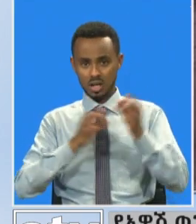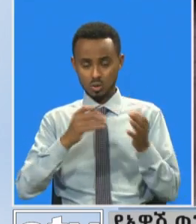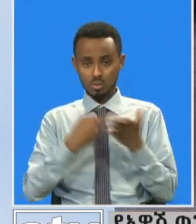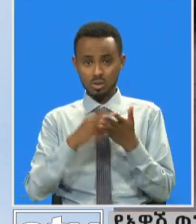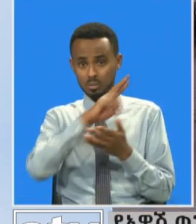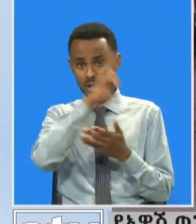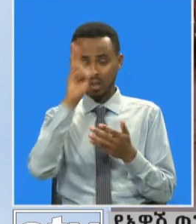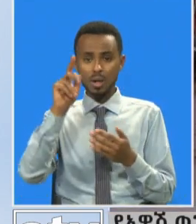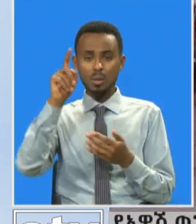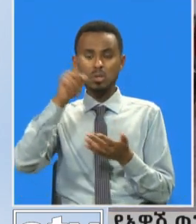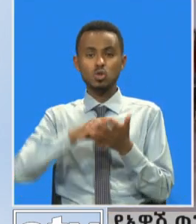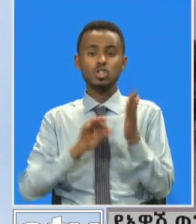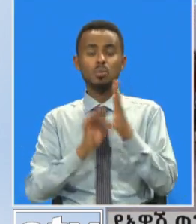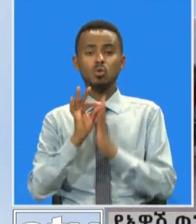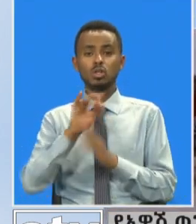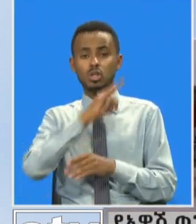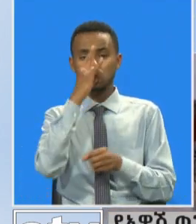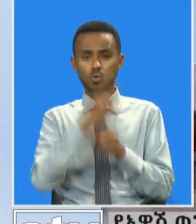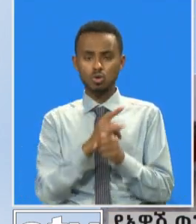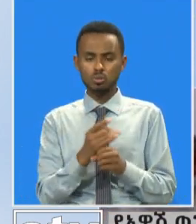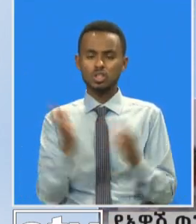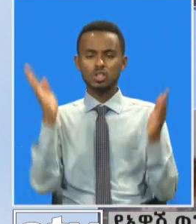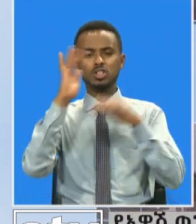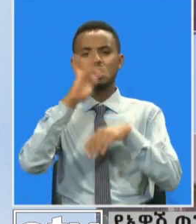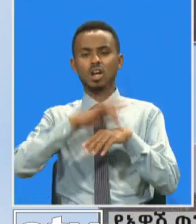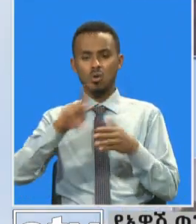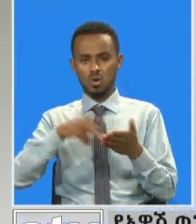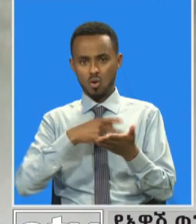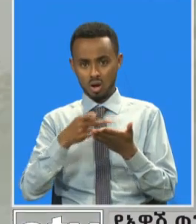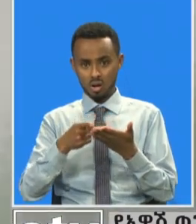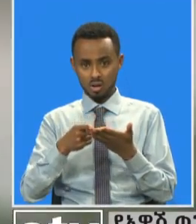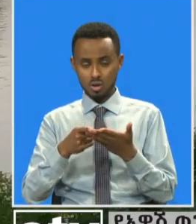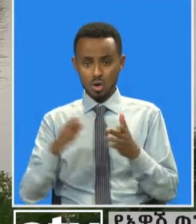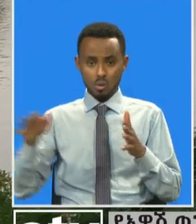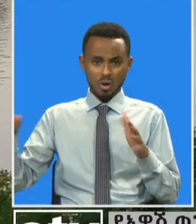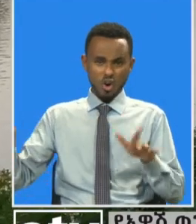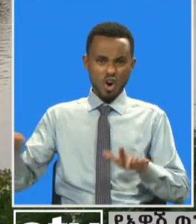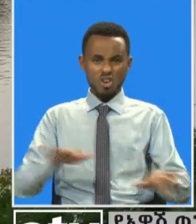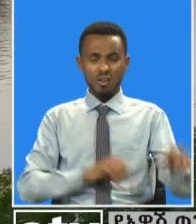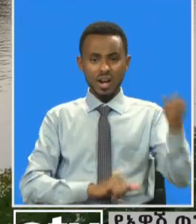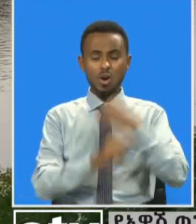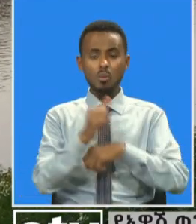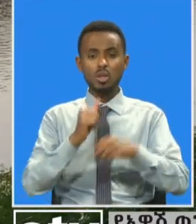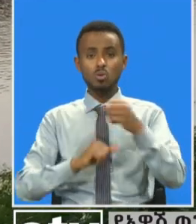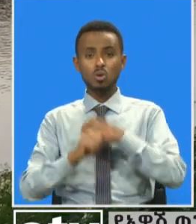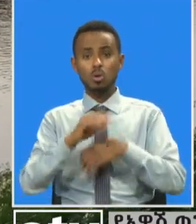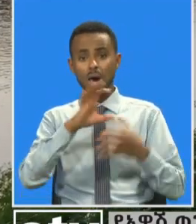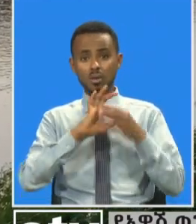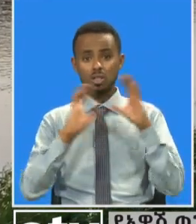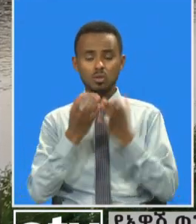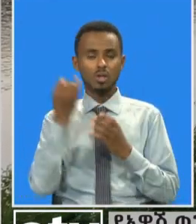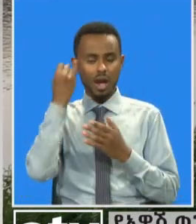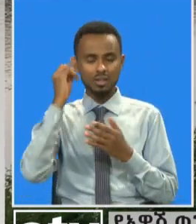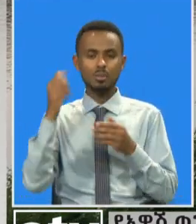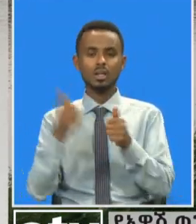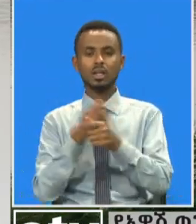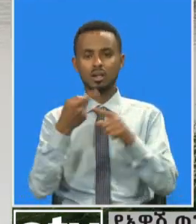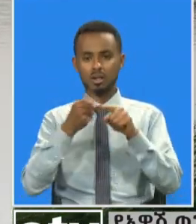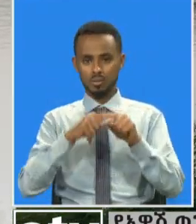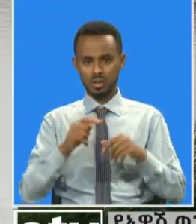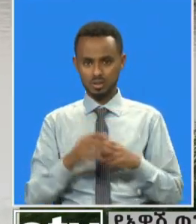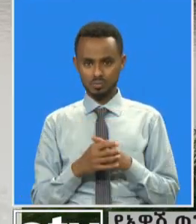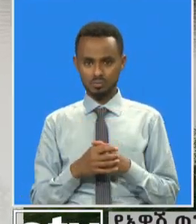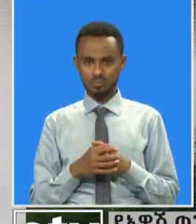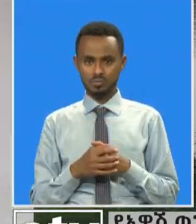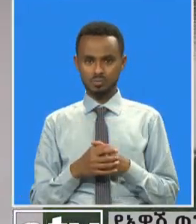በዚሁ ሳቢያ በሺዎች የሚቆጠሩ ዜጎች ችግር ላይ ወድቀዋል በጎርፍ አደጋው የተጠቁ የህብረተሰብ ክፍሎችን ሐሳብ ተከታትለን መለስ